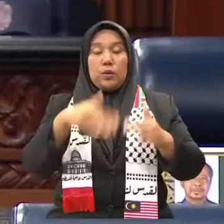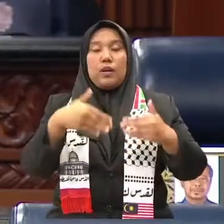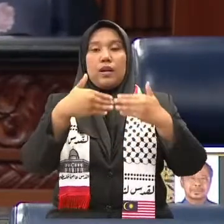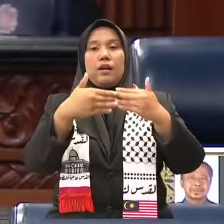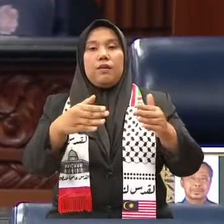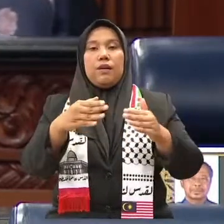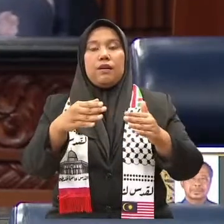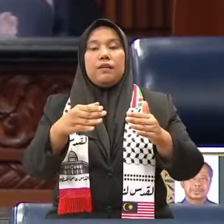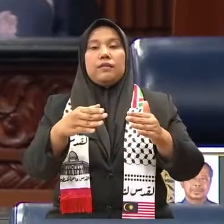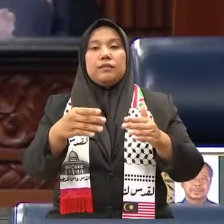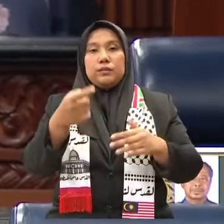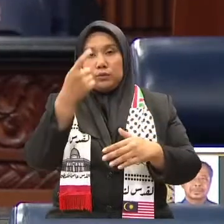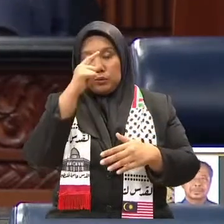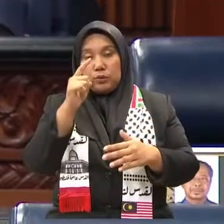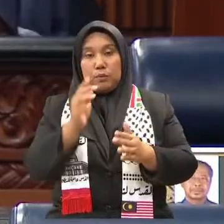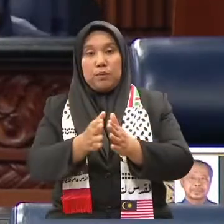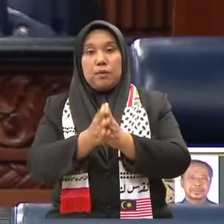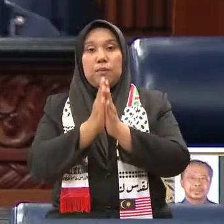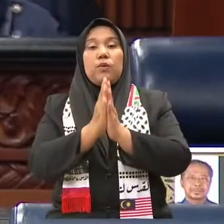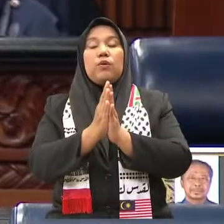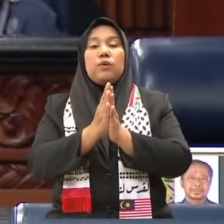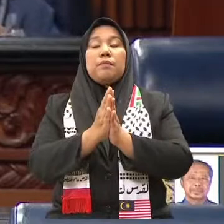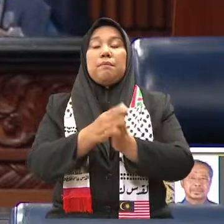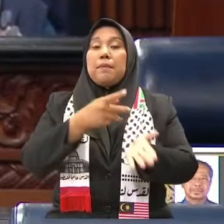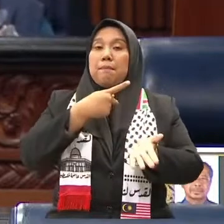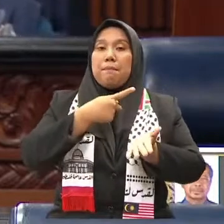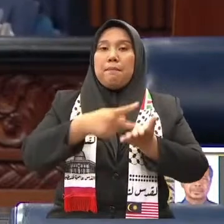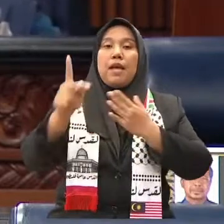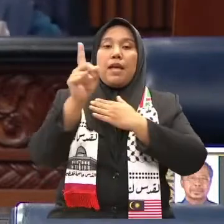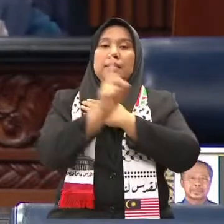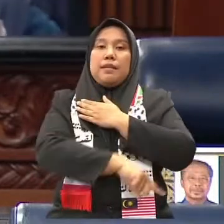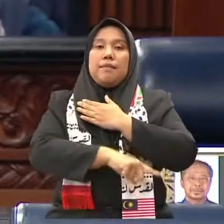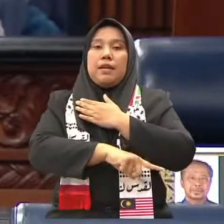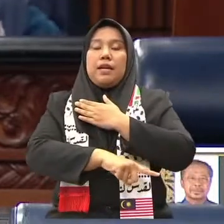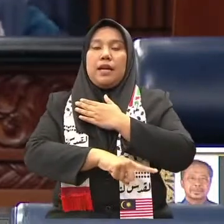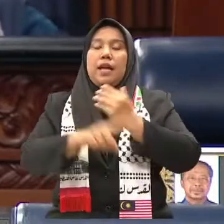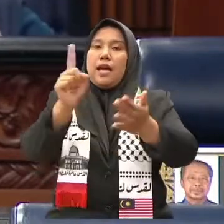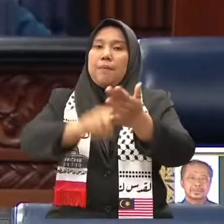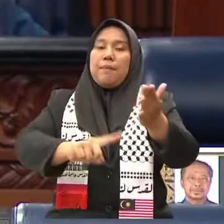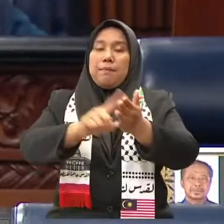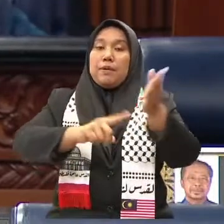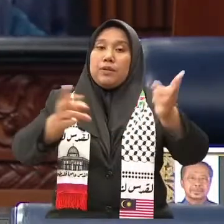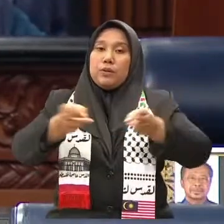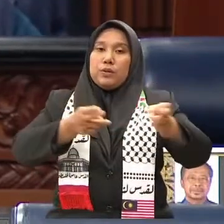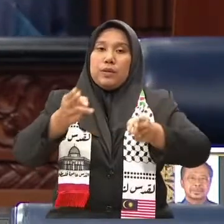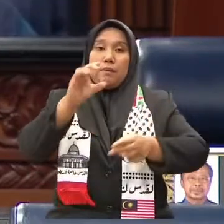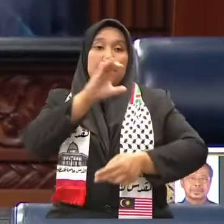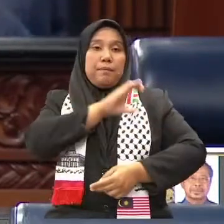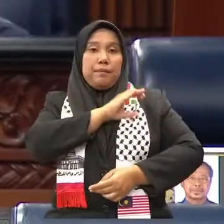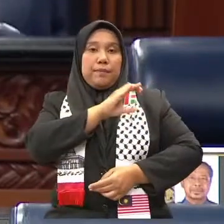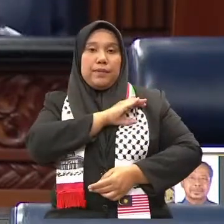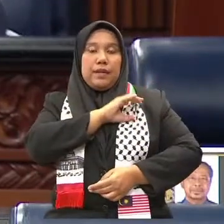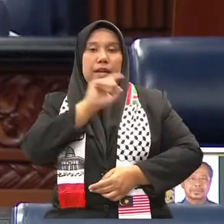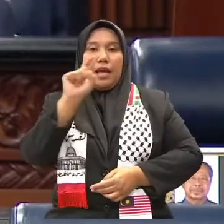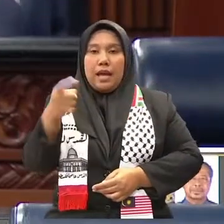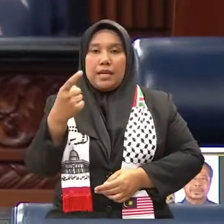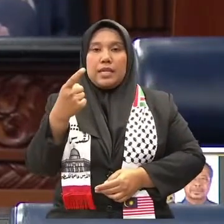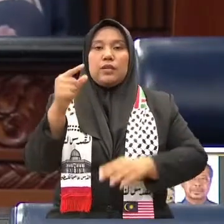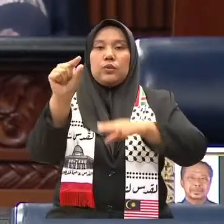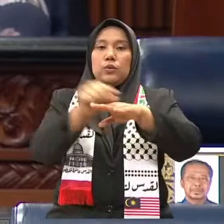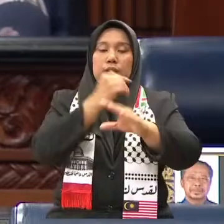pihak untuk memohon melakukan pembayaran saman misalnya. Sebarang urusan, PDRM hanya akan menggunakan email